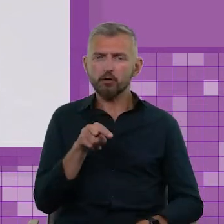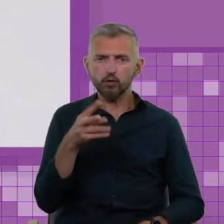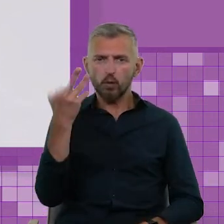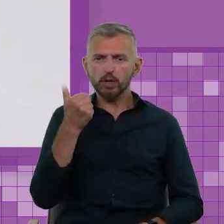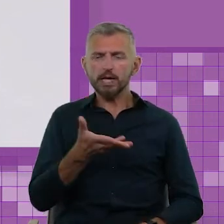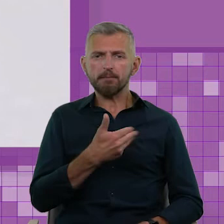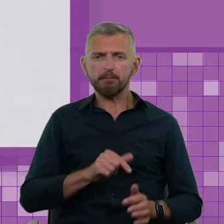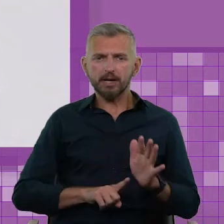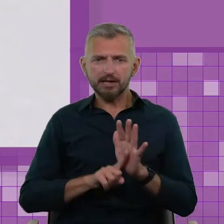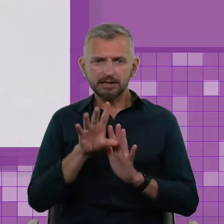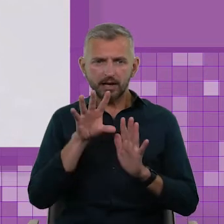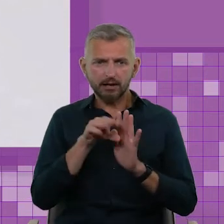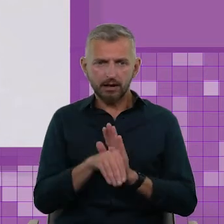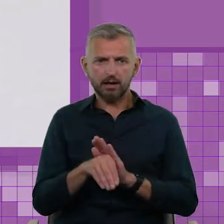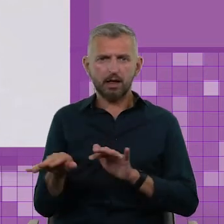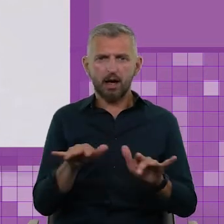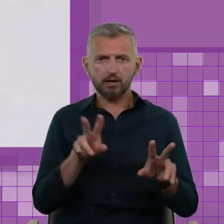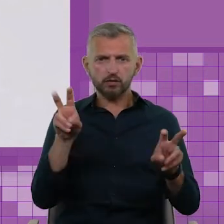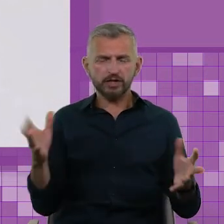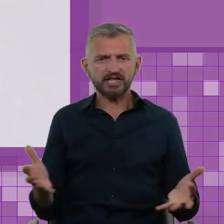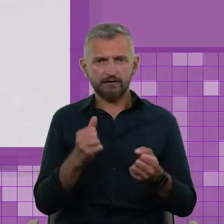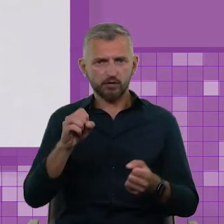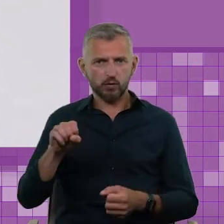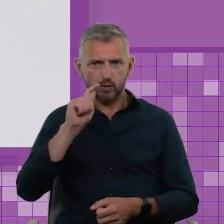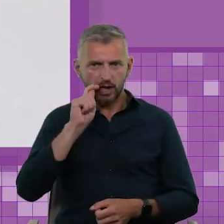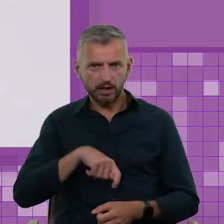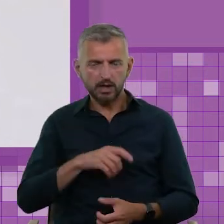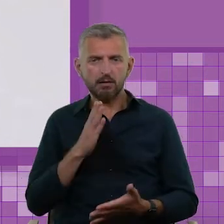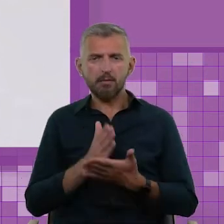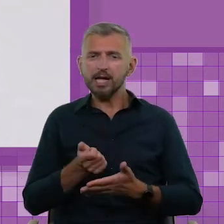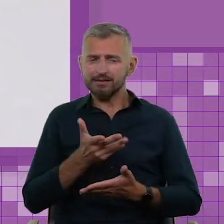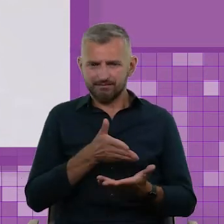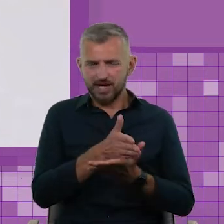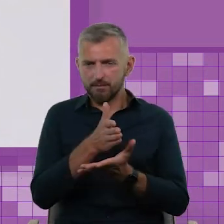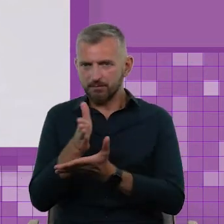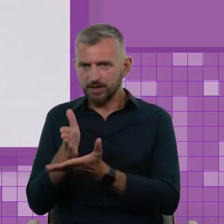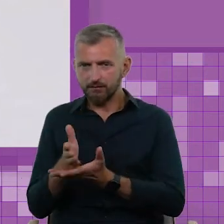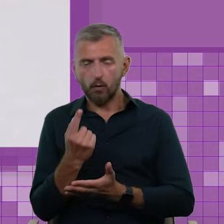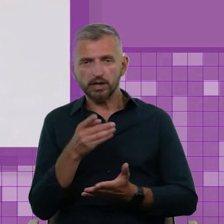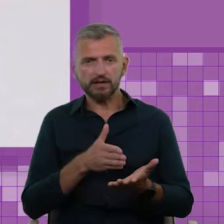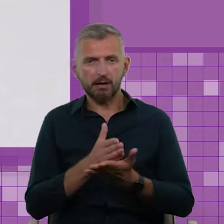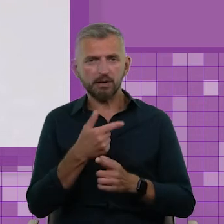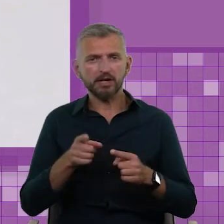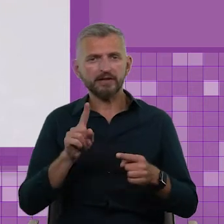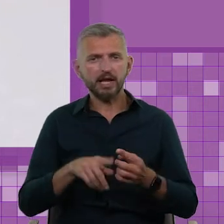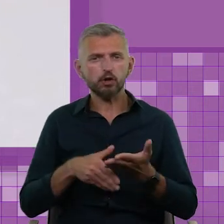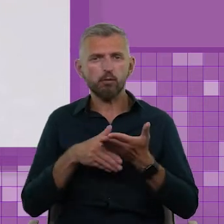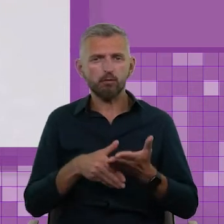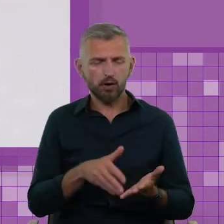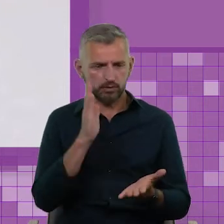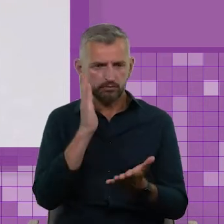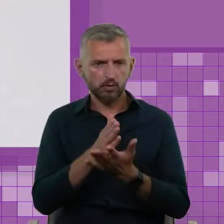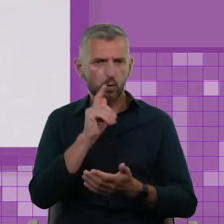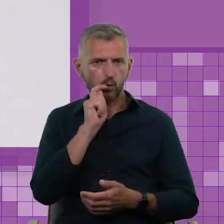ми заклали акцію Save Ukraine. Save Ukraine має декілька напрямків. Один з напрямків – це допомога